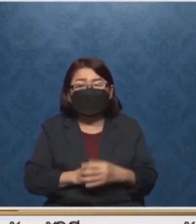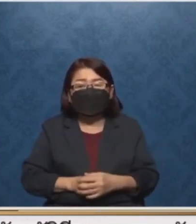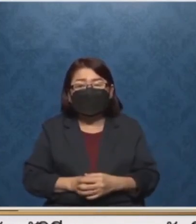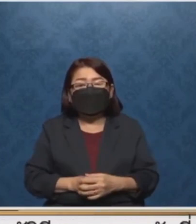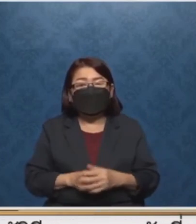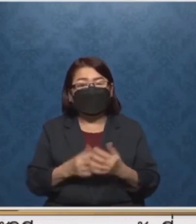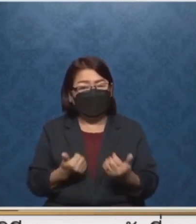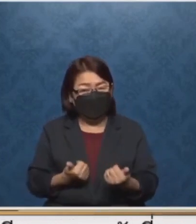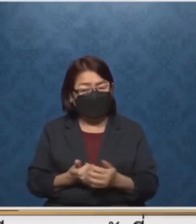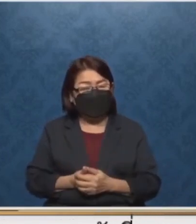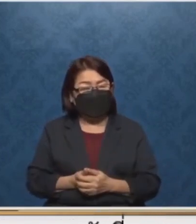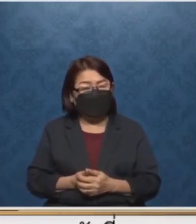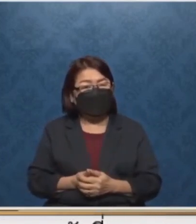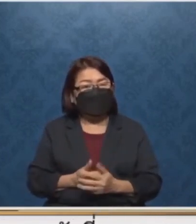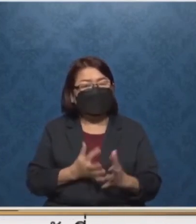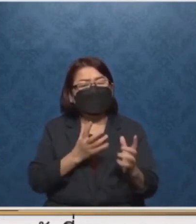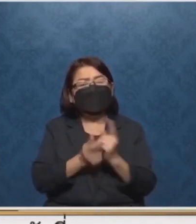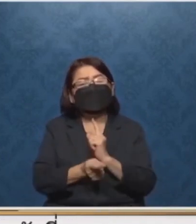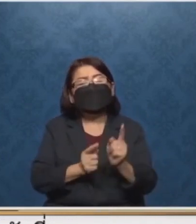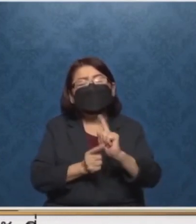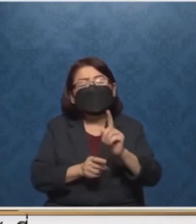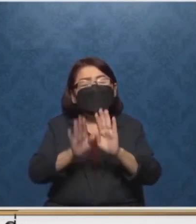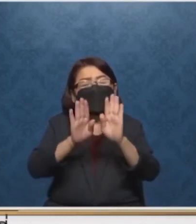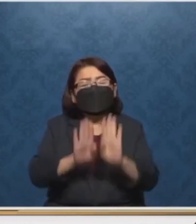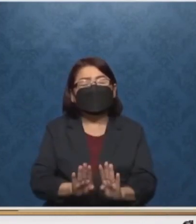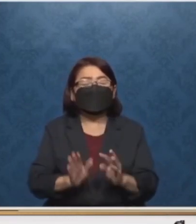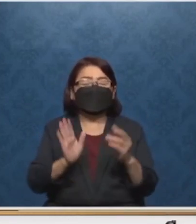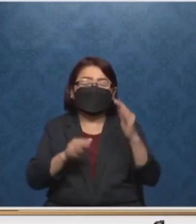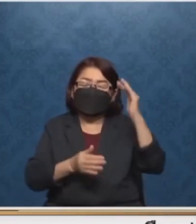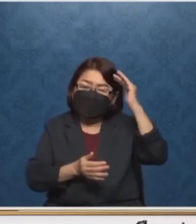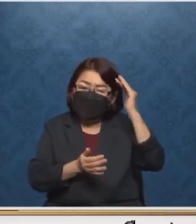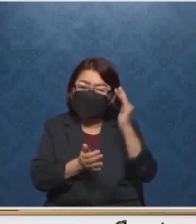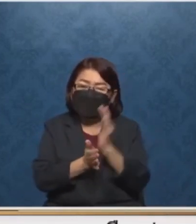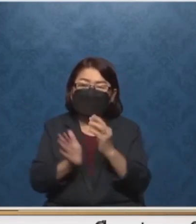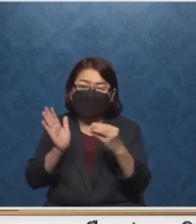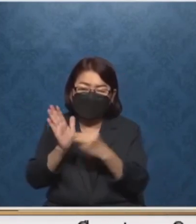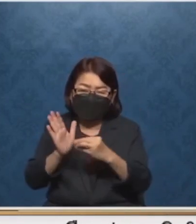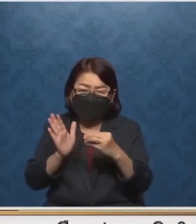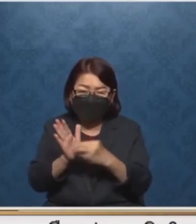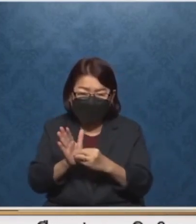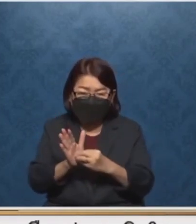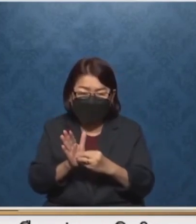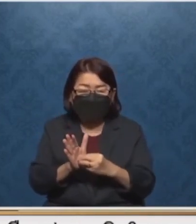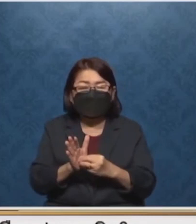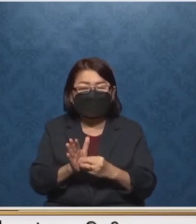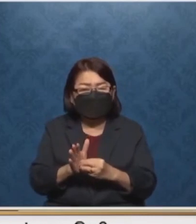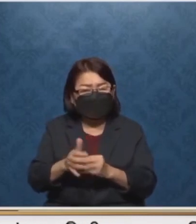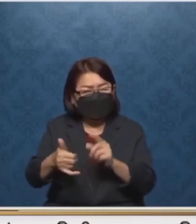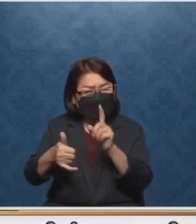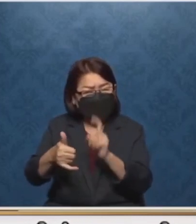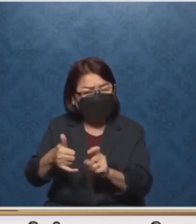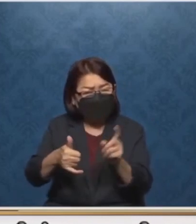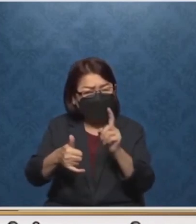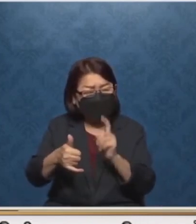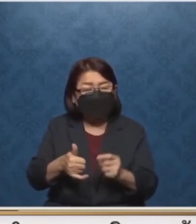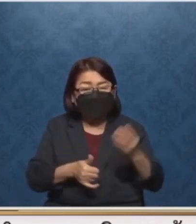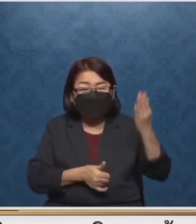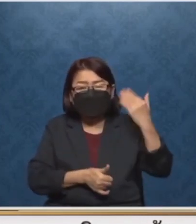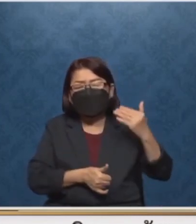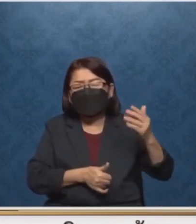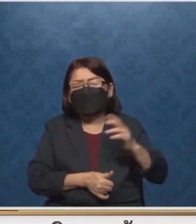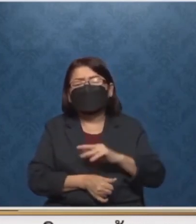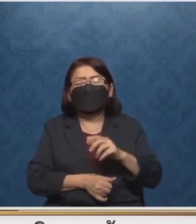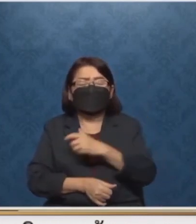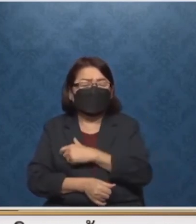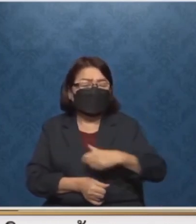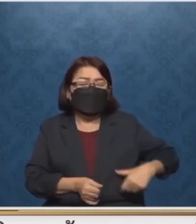ายังใช้จารีตนครบาลนะคะในการทำกับผู้ต้องสงสัยจารีตนครบาลที่ถูกยกเลิกไปแล้วตั้งแต่สมัยรัชกาลที่